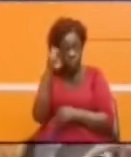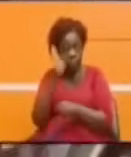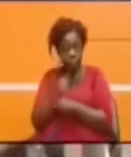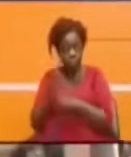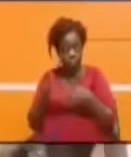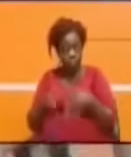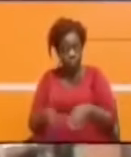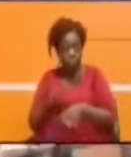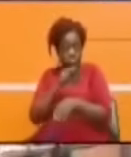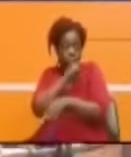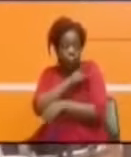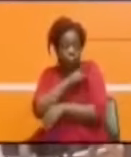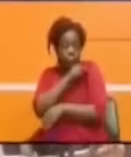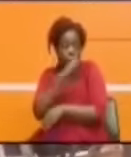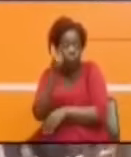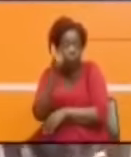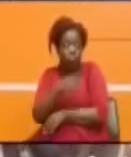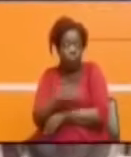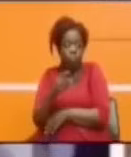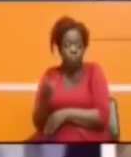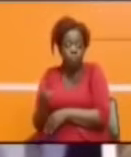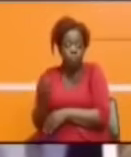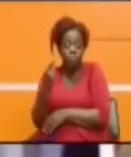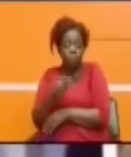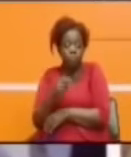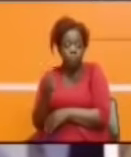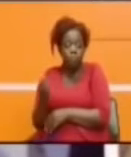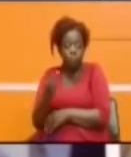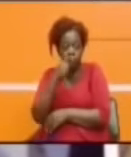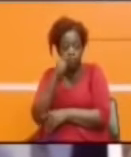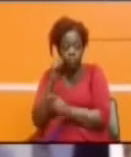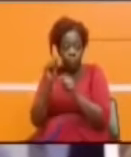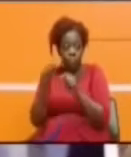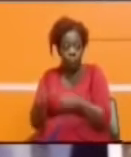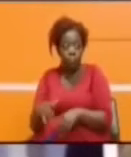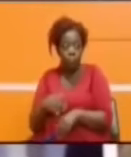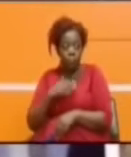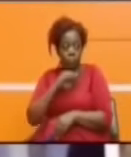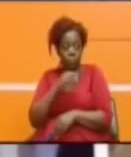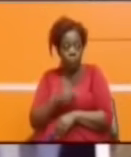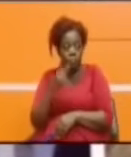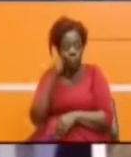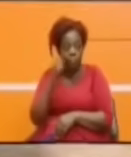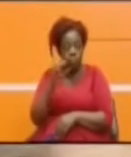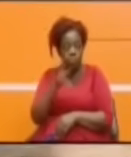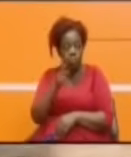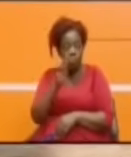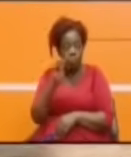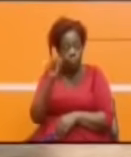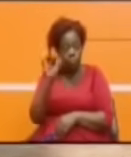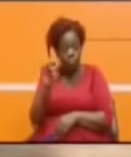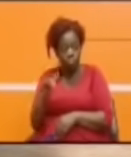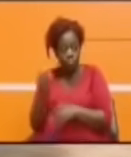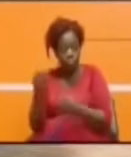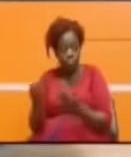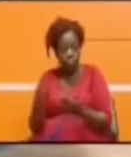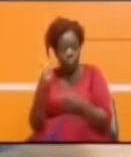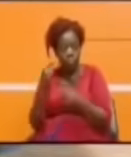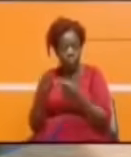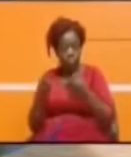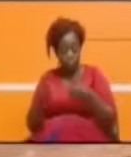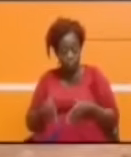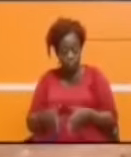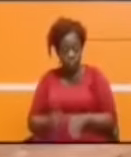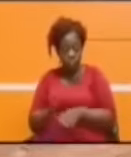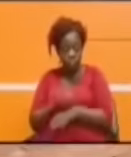baamuzaalira mu ddwaliro ensambya ku lunaku Mama Kataha Museveni lwe yagendayo okulambula abakyala n'asanga Betty Muhaye ng'agenda mu maaso